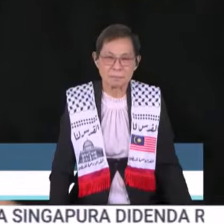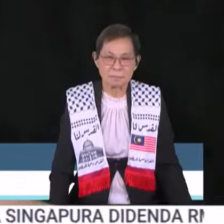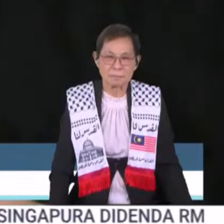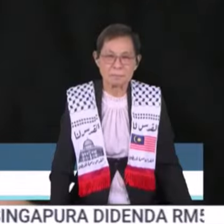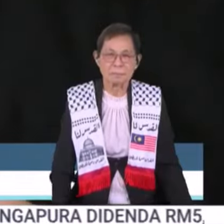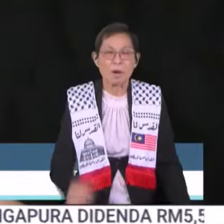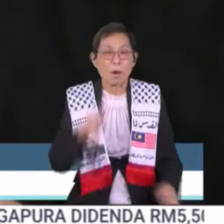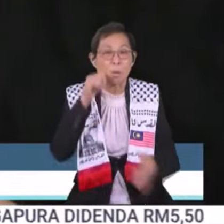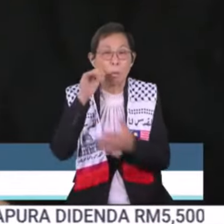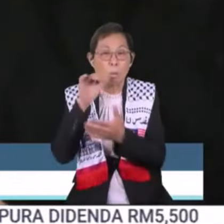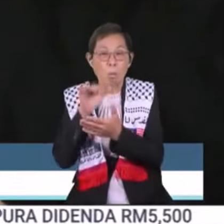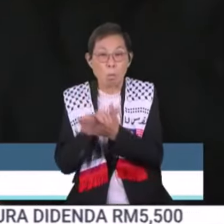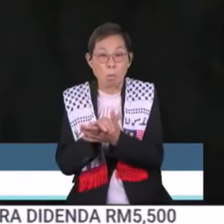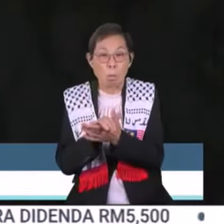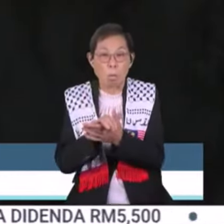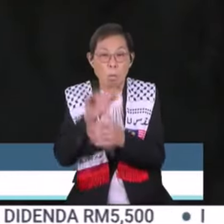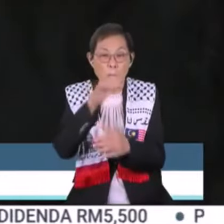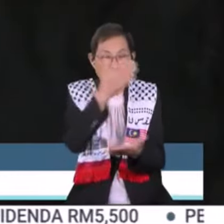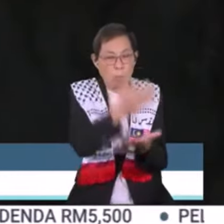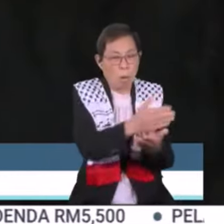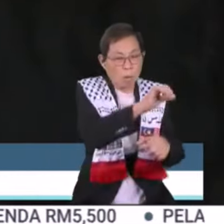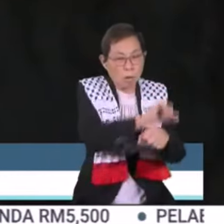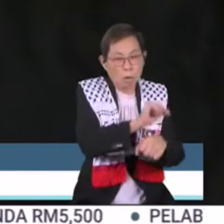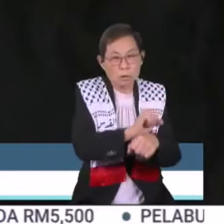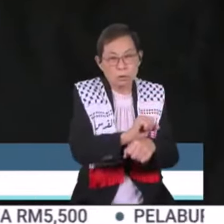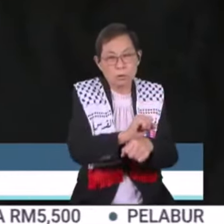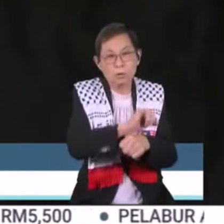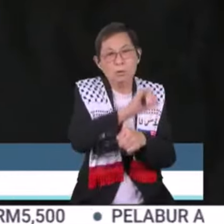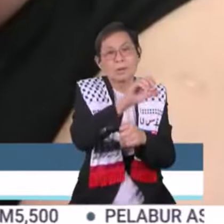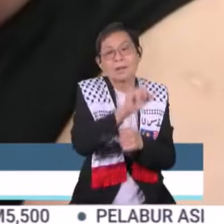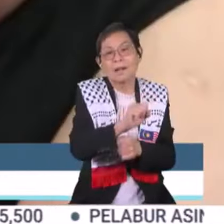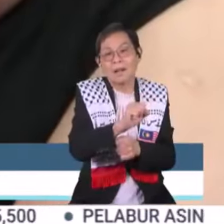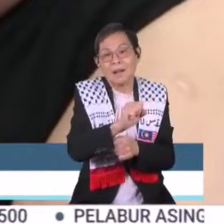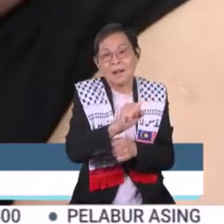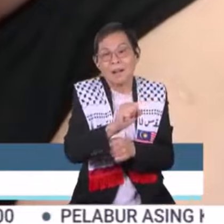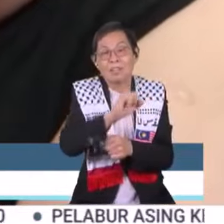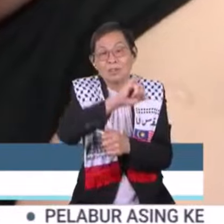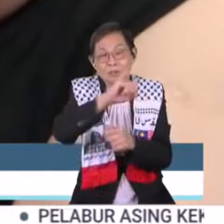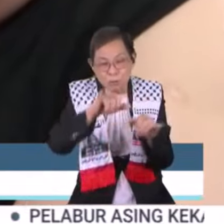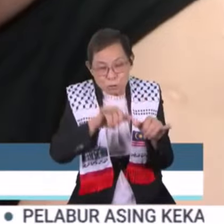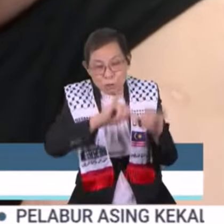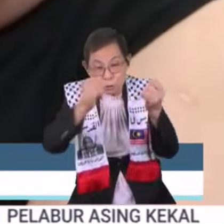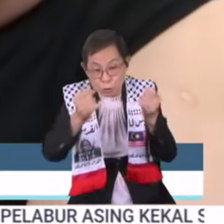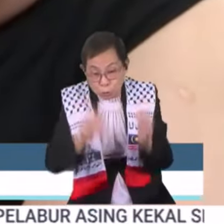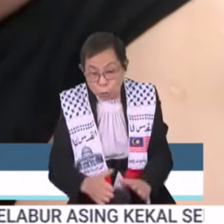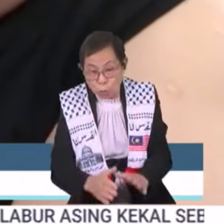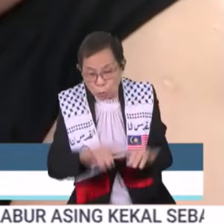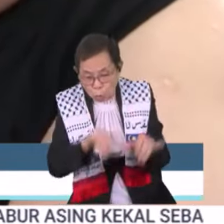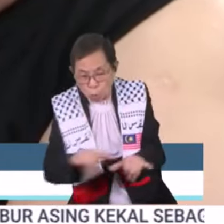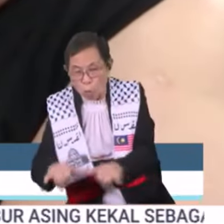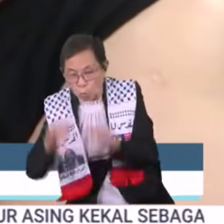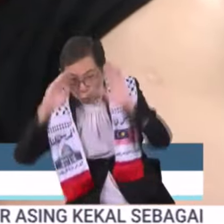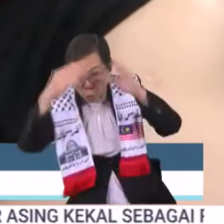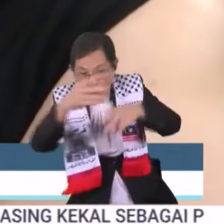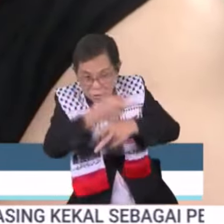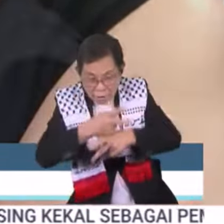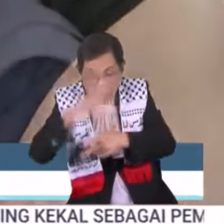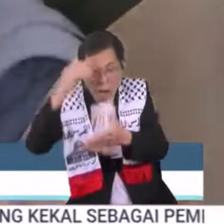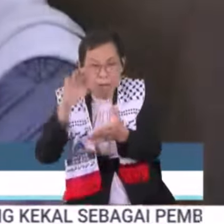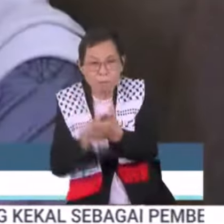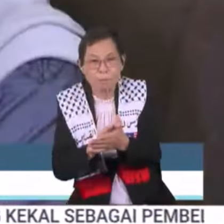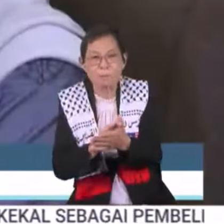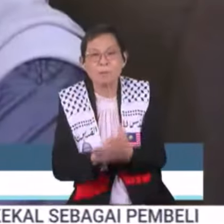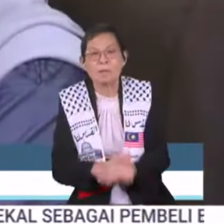Nur Rafidah Ahmad, 45 tahun, bekerja sebagai jurukur sepenuh masa bagi memberi fokus menjaga suaminya yang memerlukan perhatian